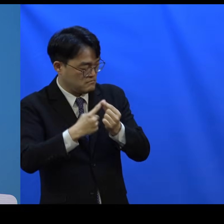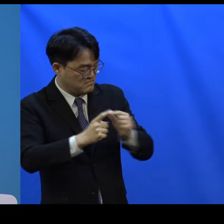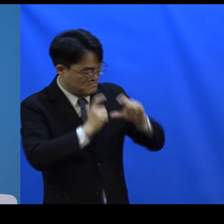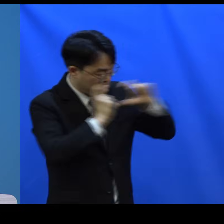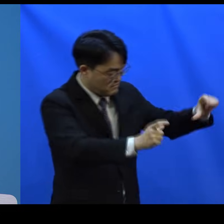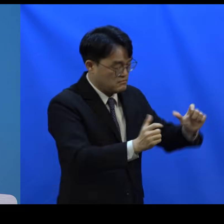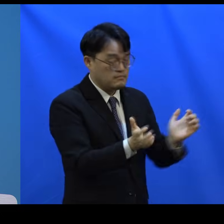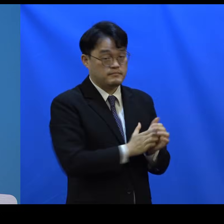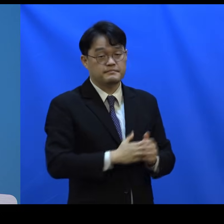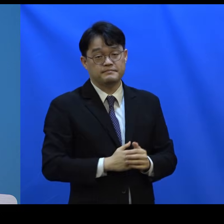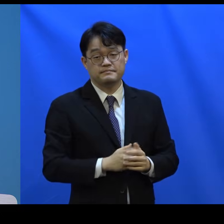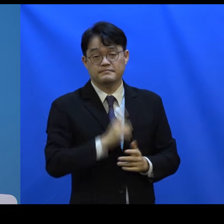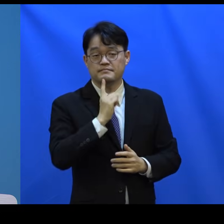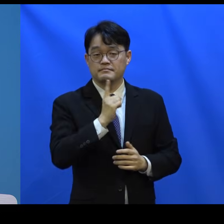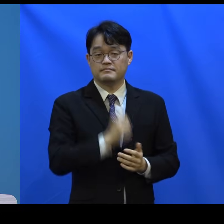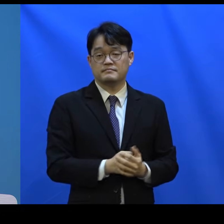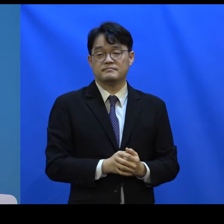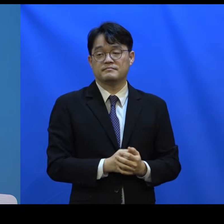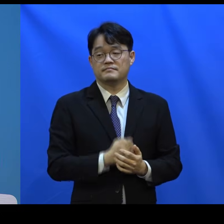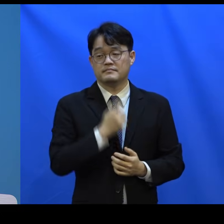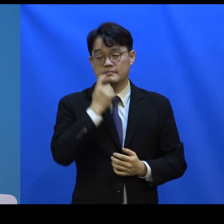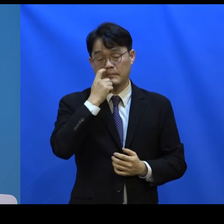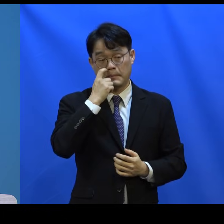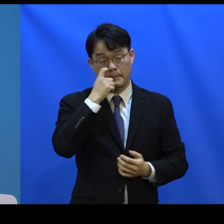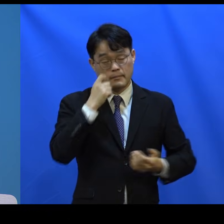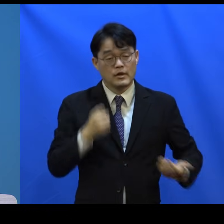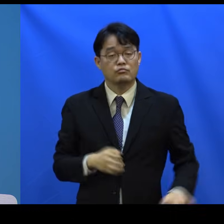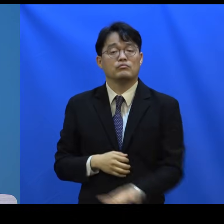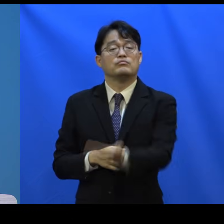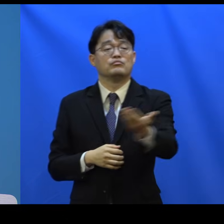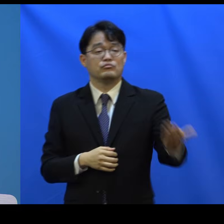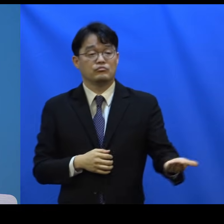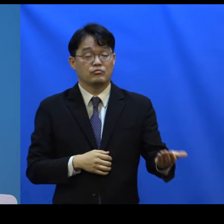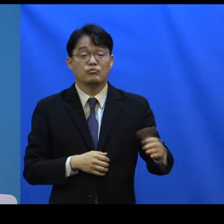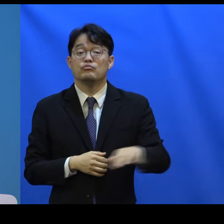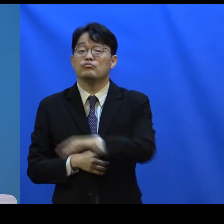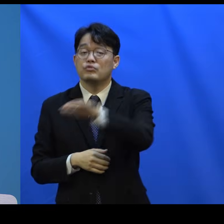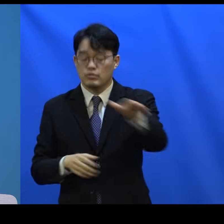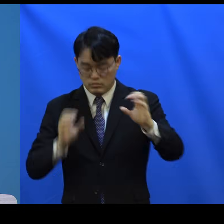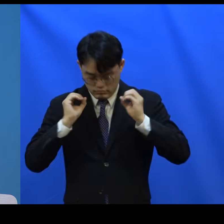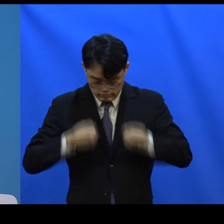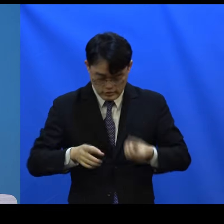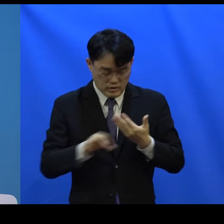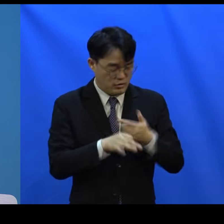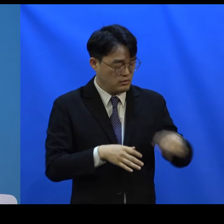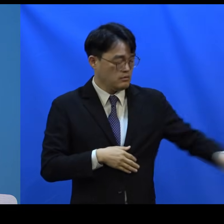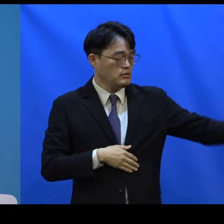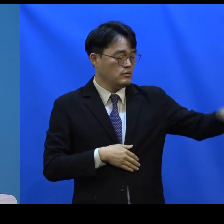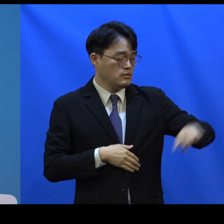오래 하면요, 규칙을 우리가 만들어요. 그리고 우리가 규칙 안에 갇혀요. 그리고 규칙을 가지고 판단하고